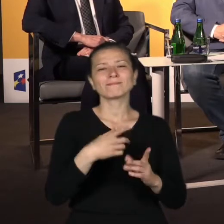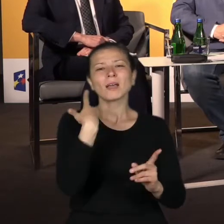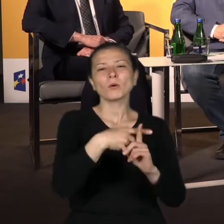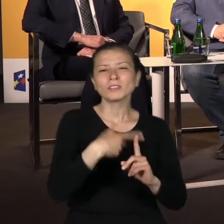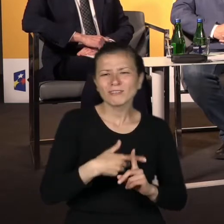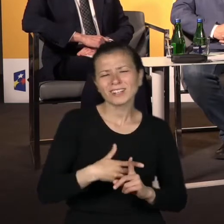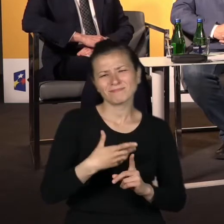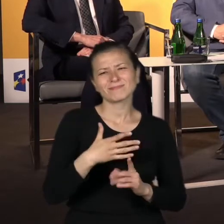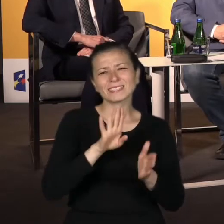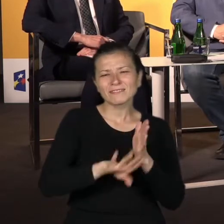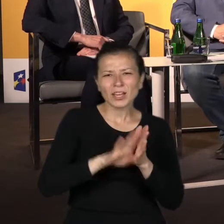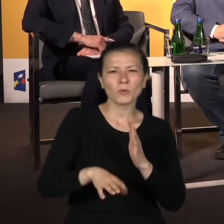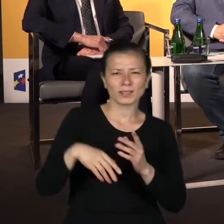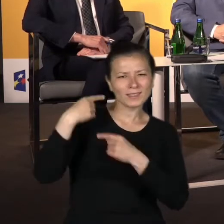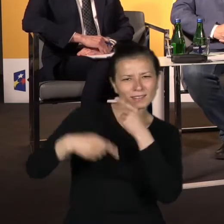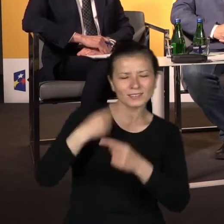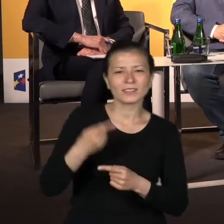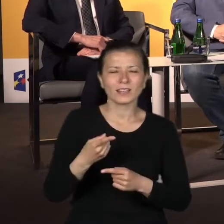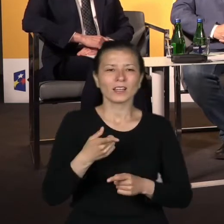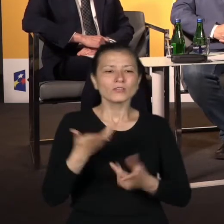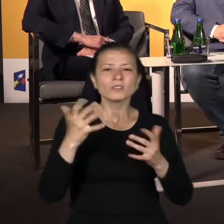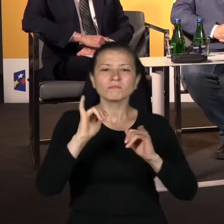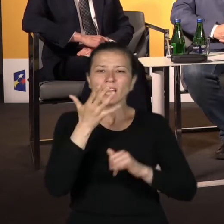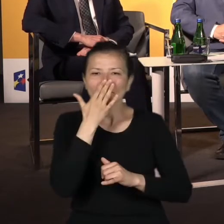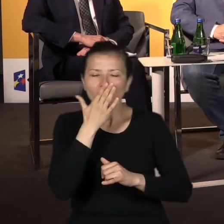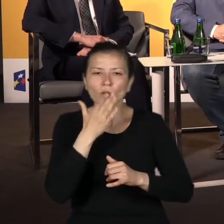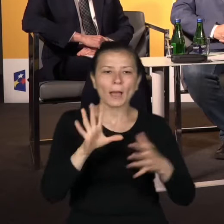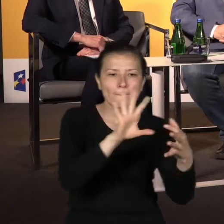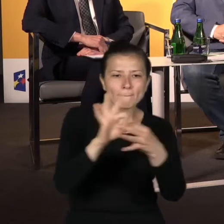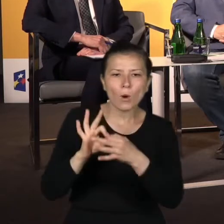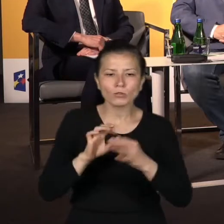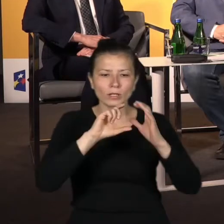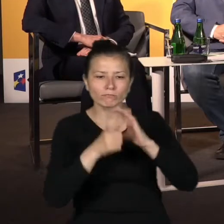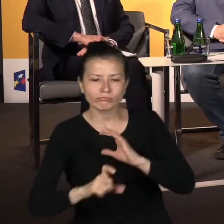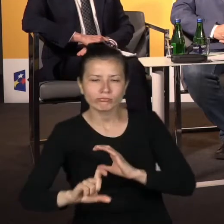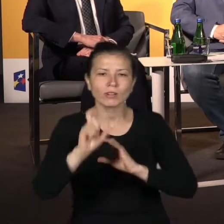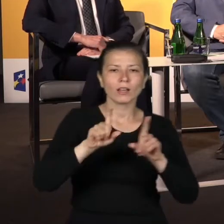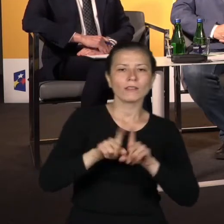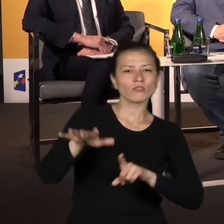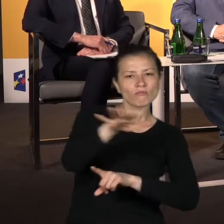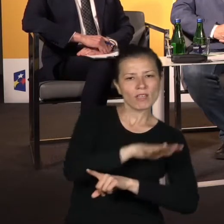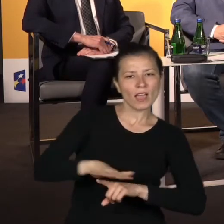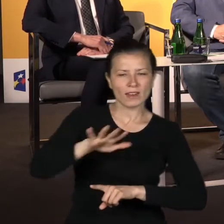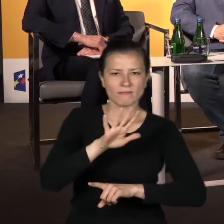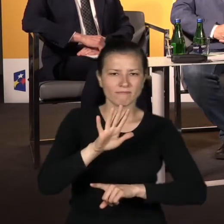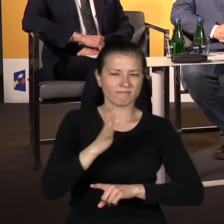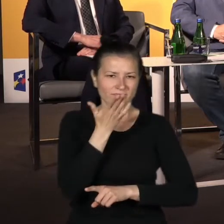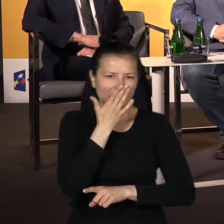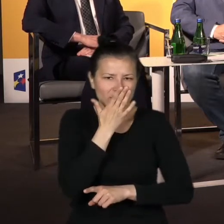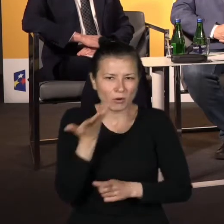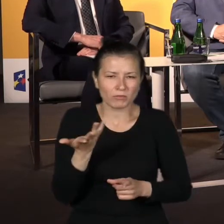Czyli skupiamy się na uzbrojeniu, na skomunikowaniu, na cechach fizycznych terenu. Czy to jest wystarczające